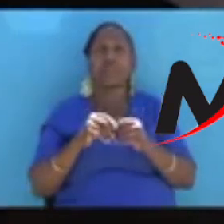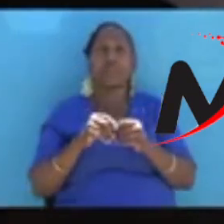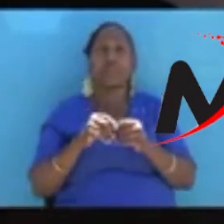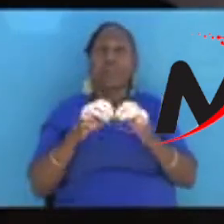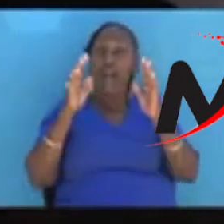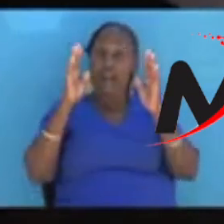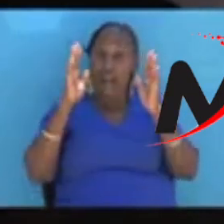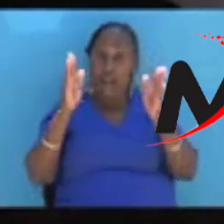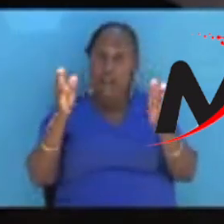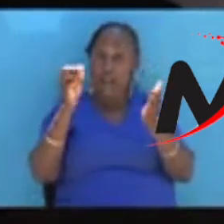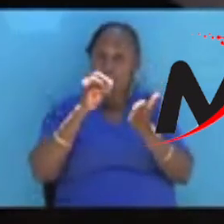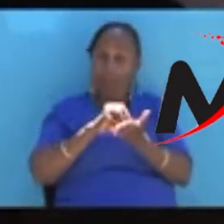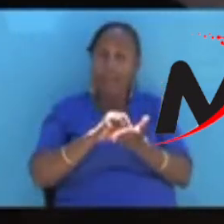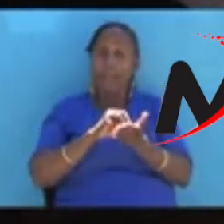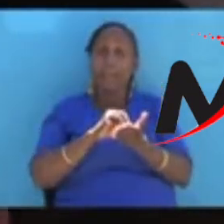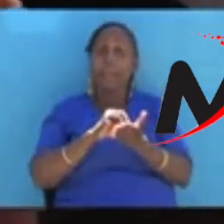Hamjambo tena.